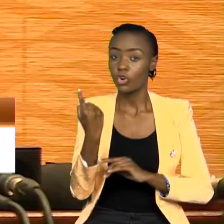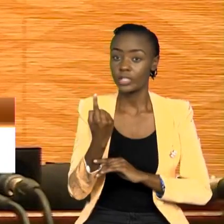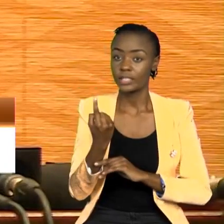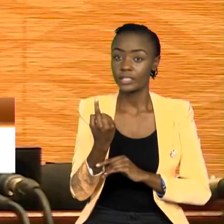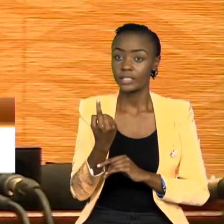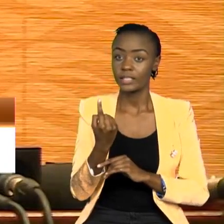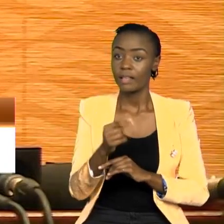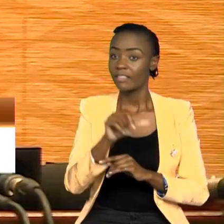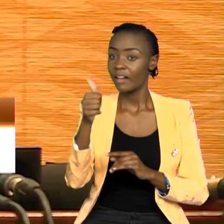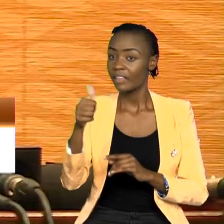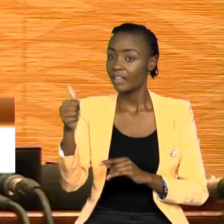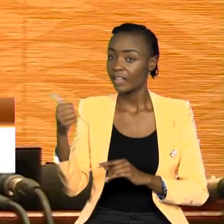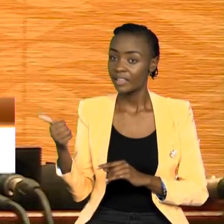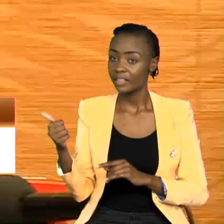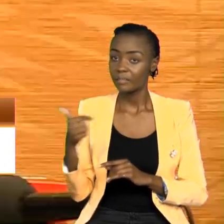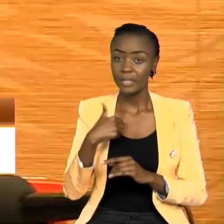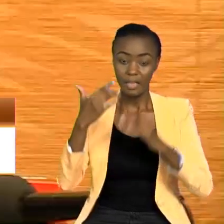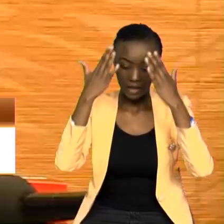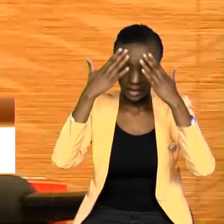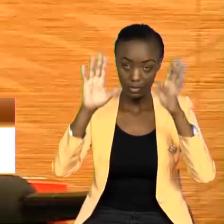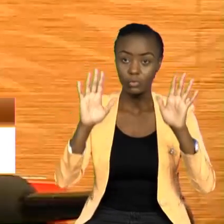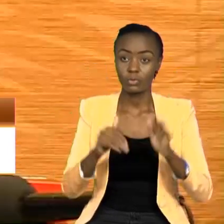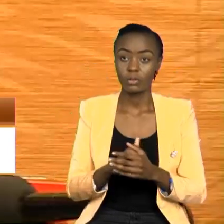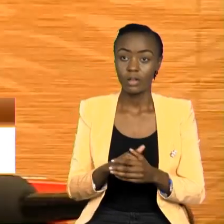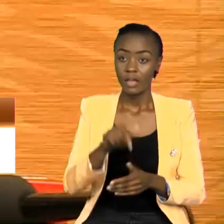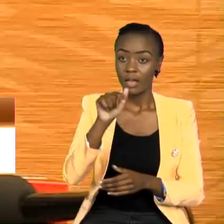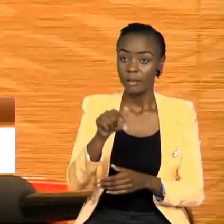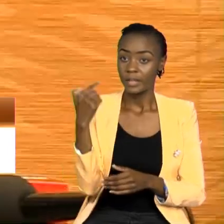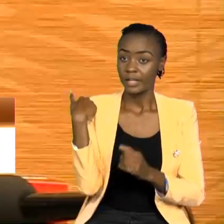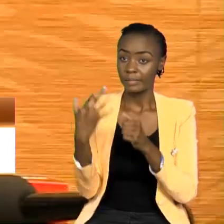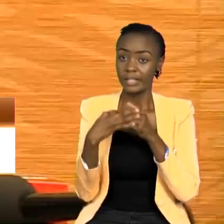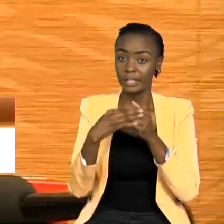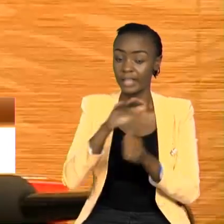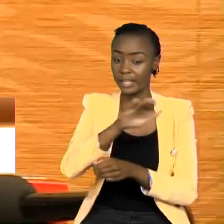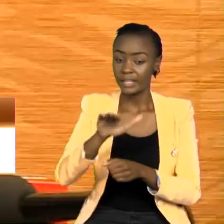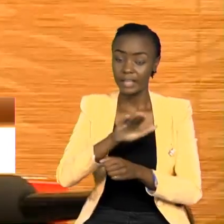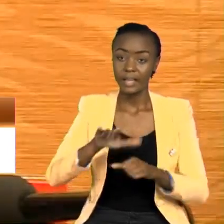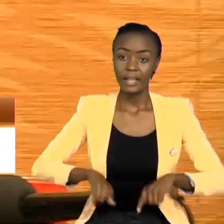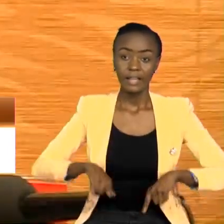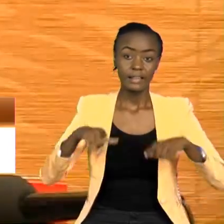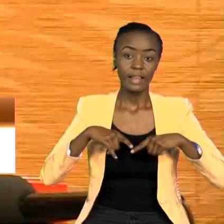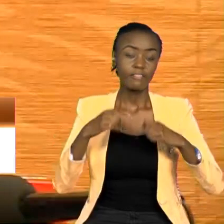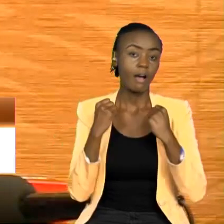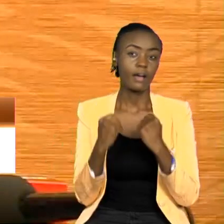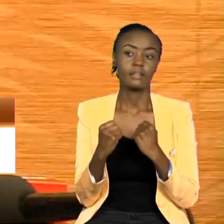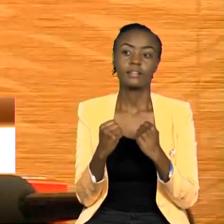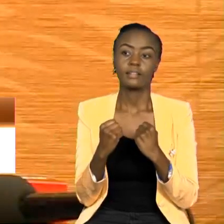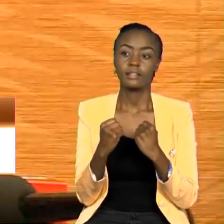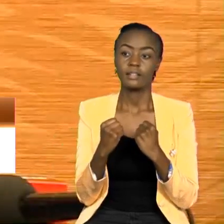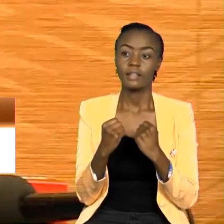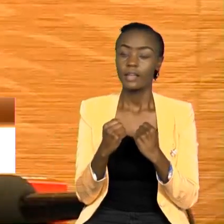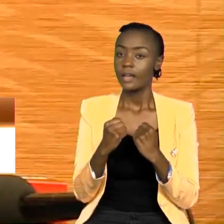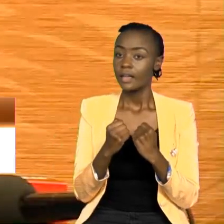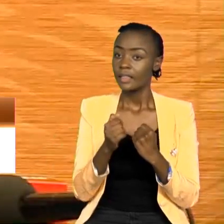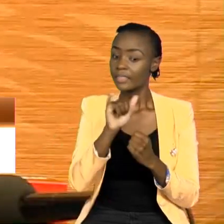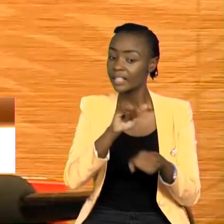But the rest, I don't know. In Kibra, life was very hard at that time. And that is the time we really